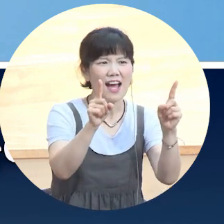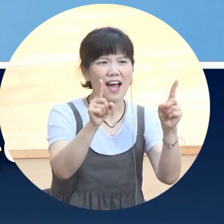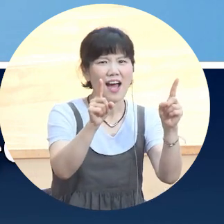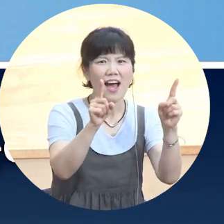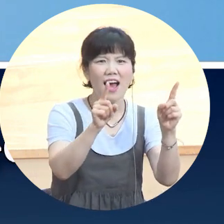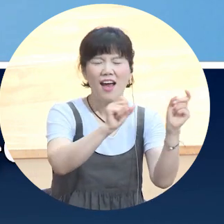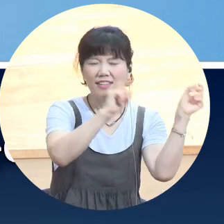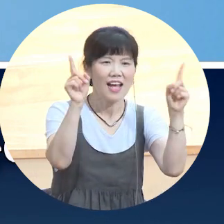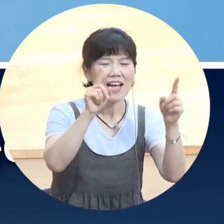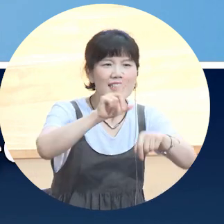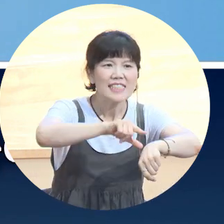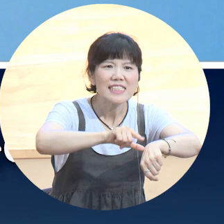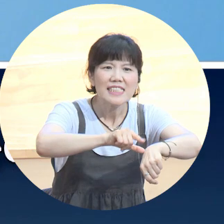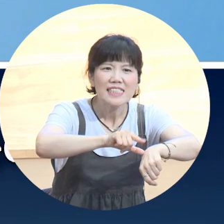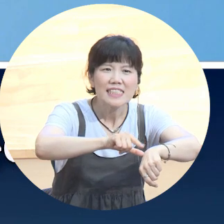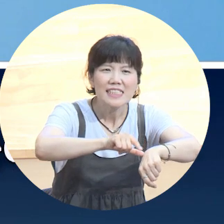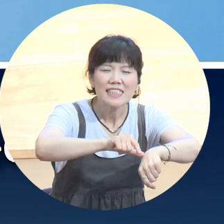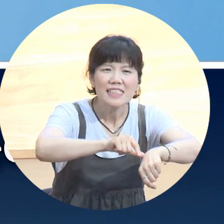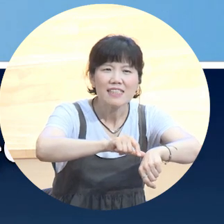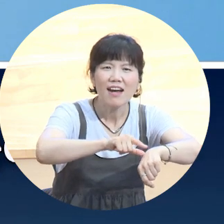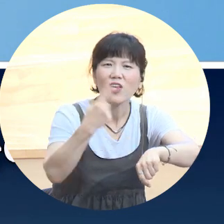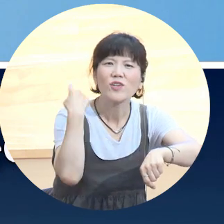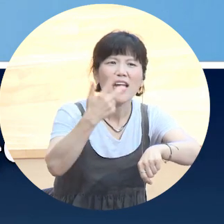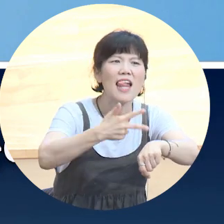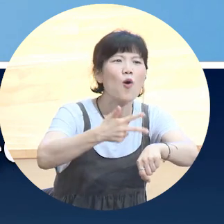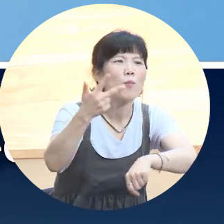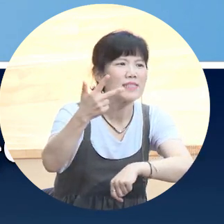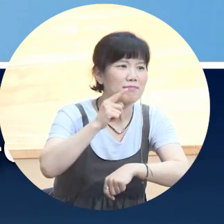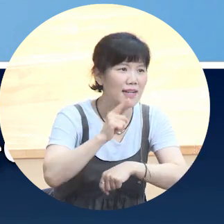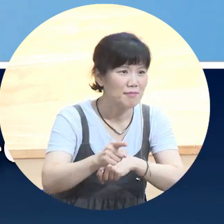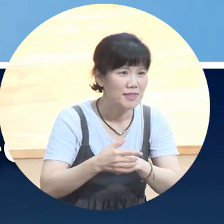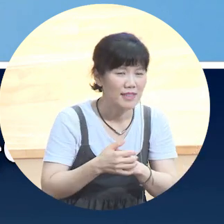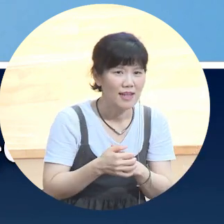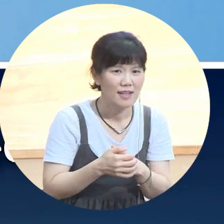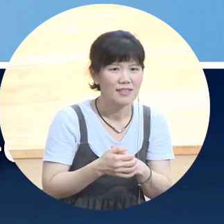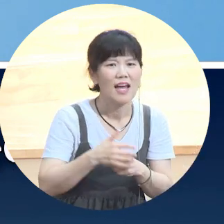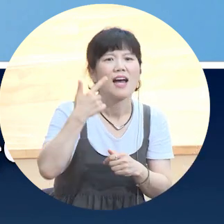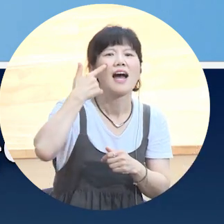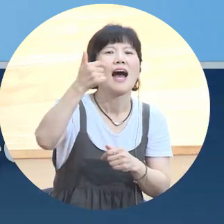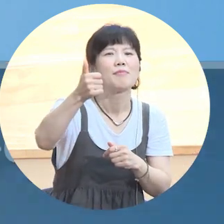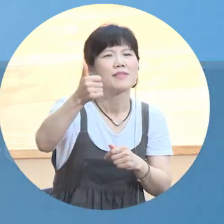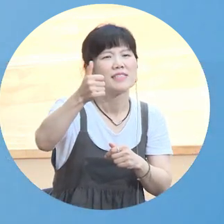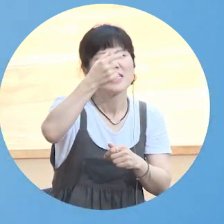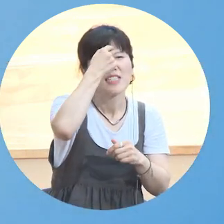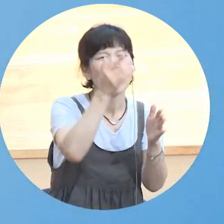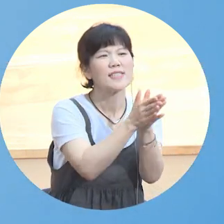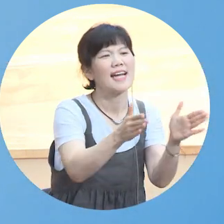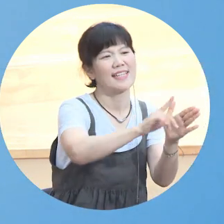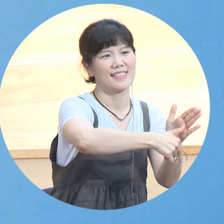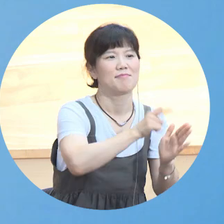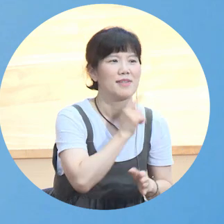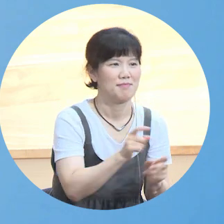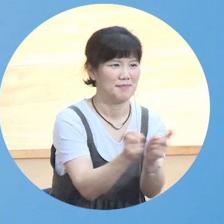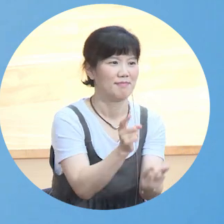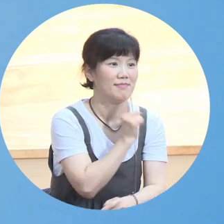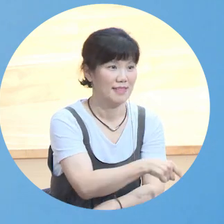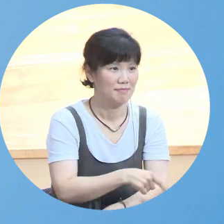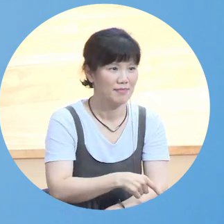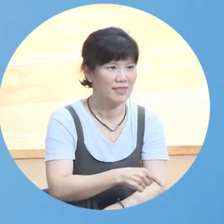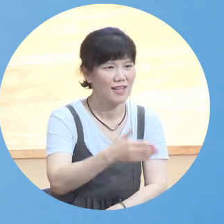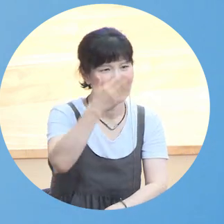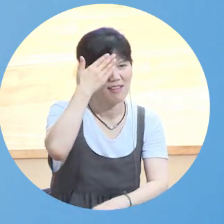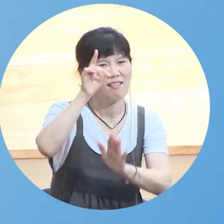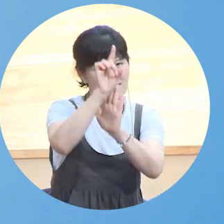정확하게 거기에 언제일까요 아버지의 기도 가 시작되니까 열이 떨어지는 거죠